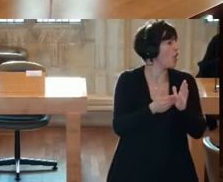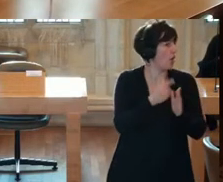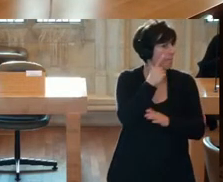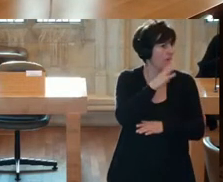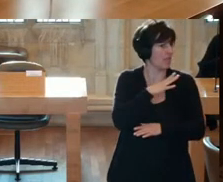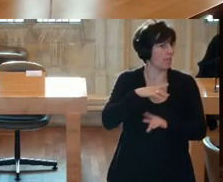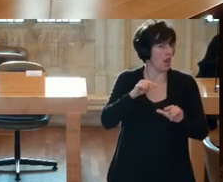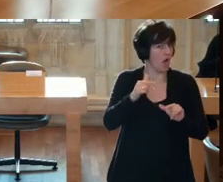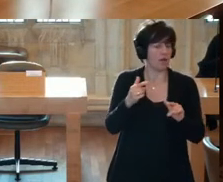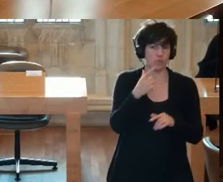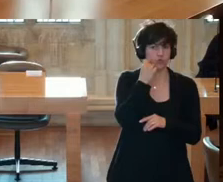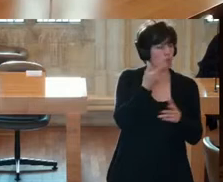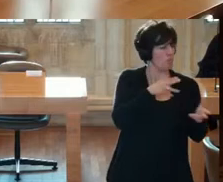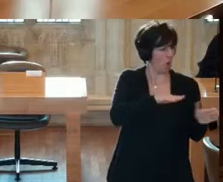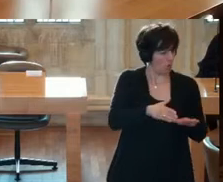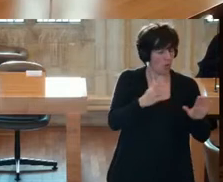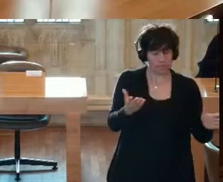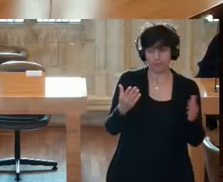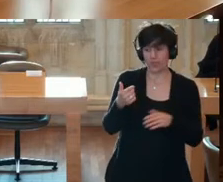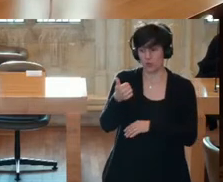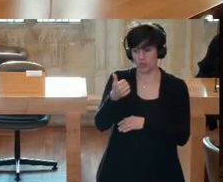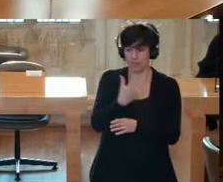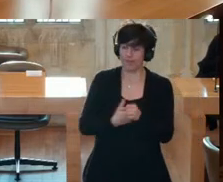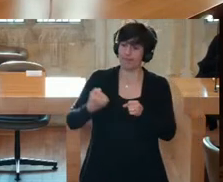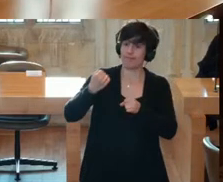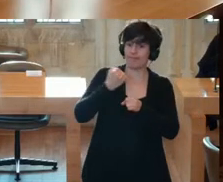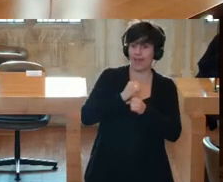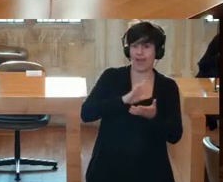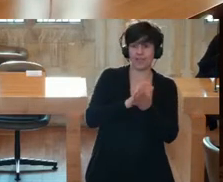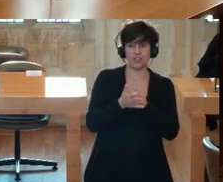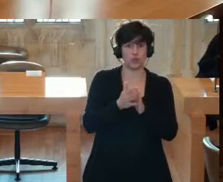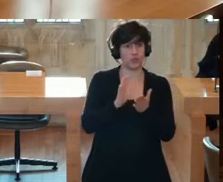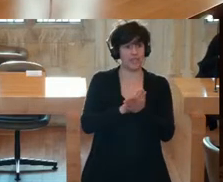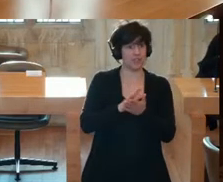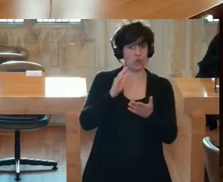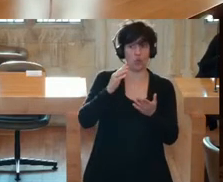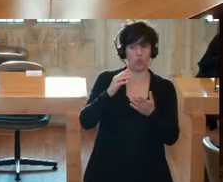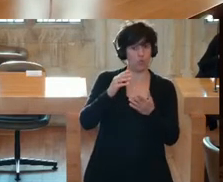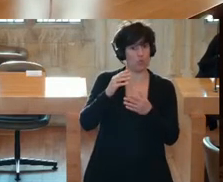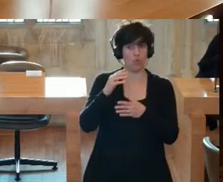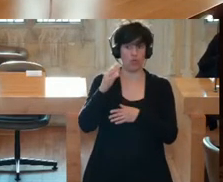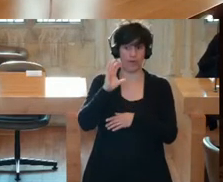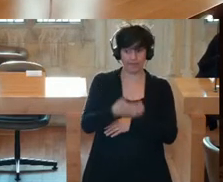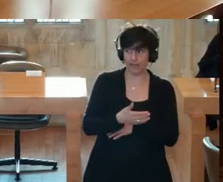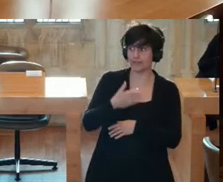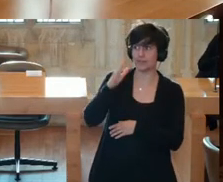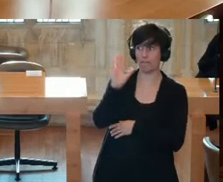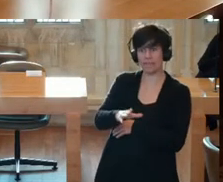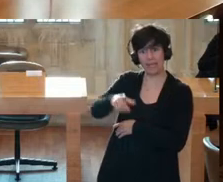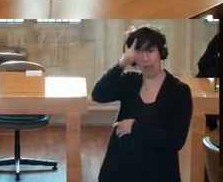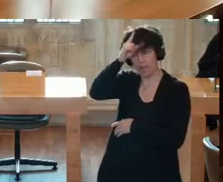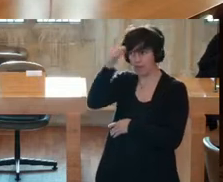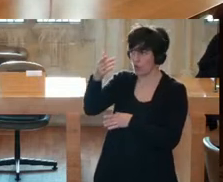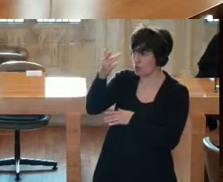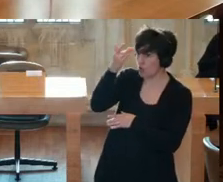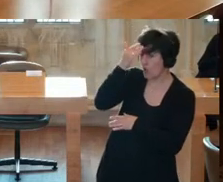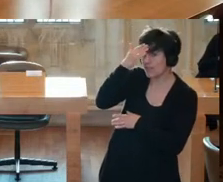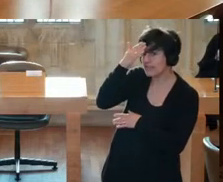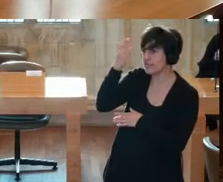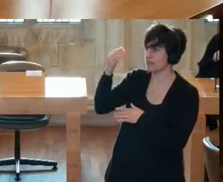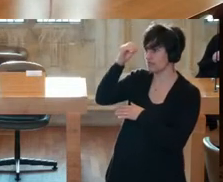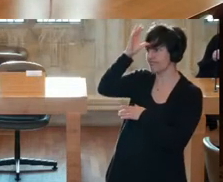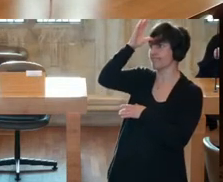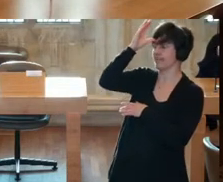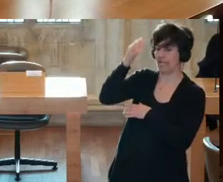eh bien, ont fondé l'association cannaise pour la connaissance de l'Allemagne en 1959. Et il en était effectivement l'un des cofondateurs.